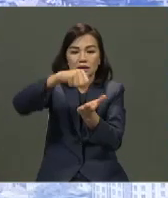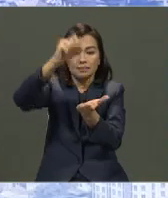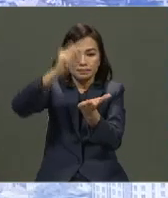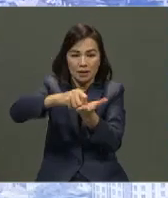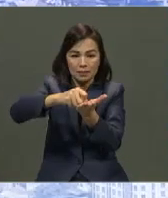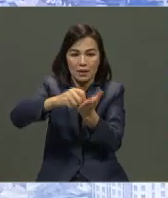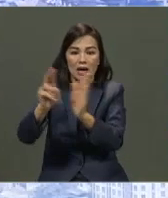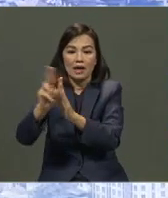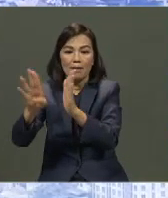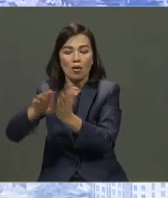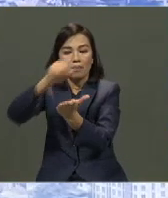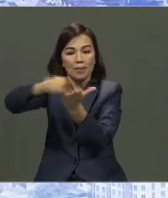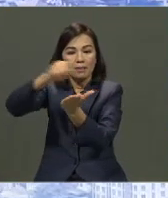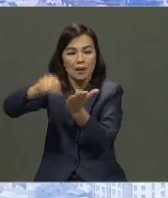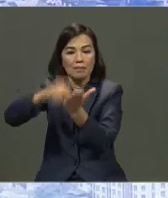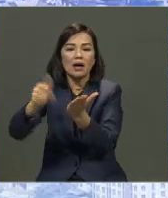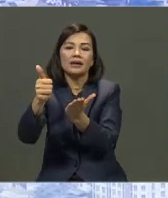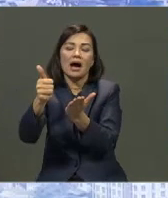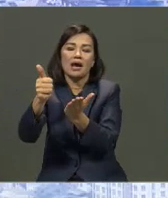ถ้าถามว่าไม่สแกนเข้าได้ไหมได้ครับท่านก็จดชื่อของท่านไว้นะครับแล้วก็ให้เป็นระบบManual